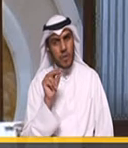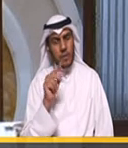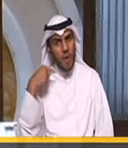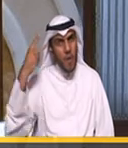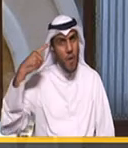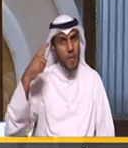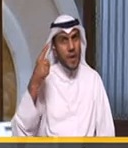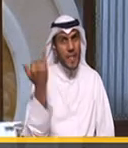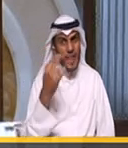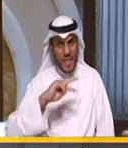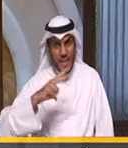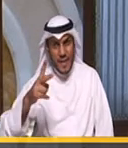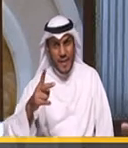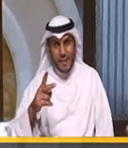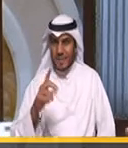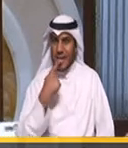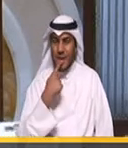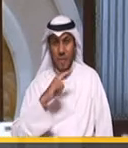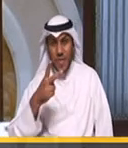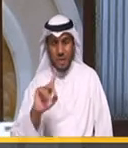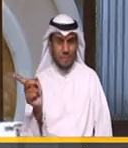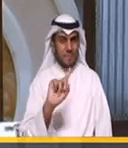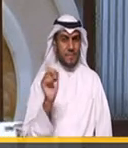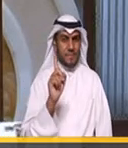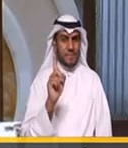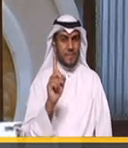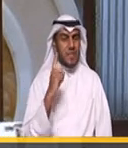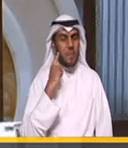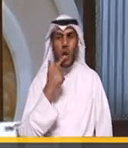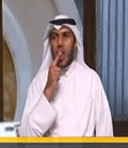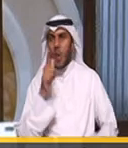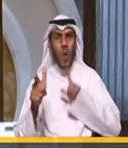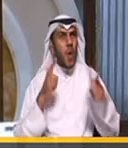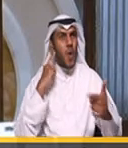تهتموا في أي كلام يطلع. ترى الكلام